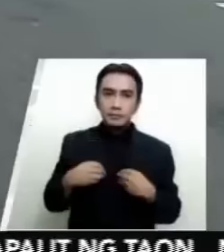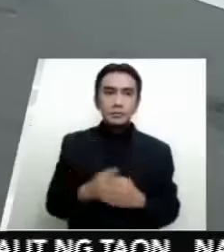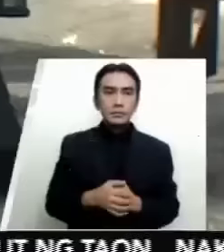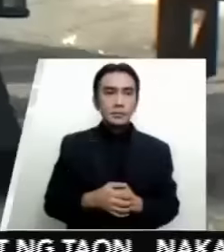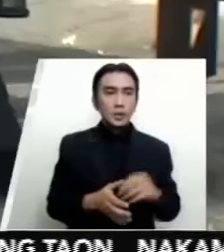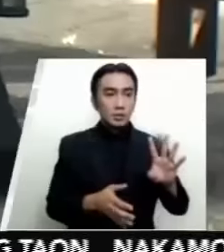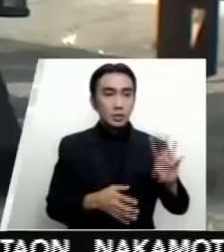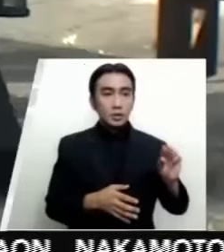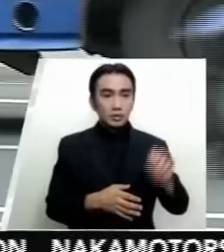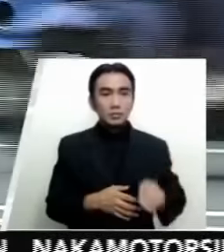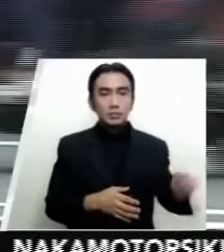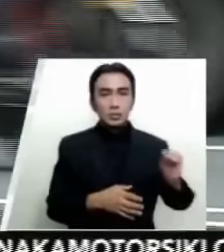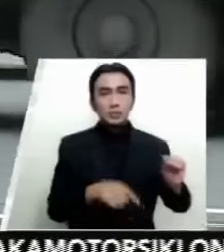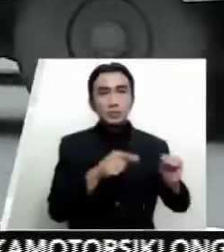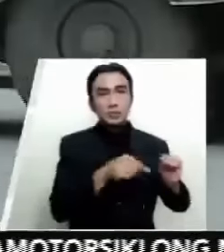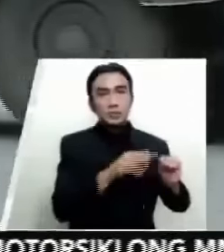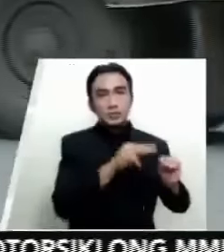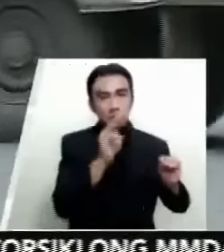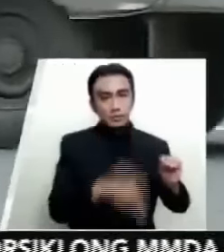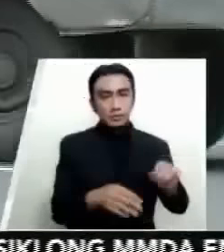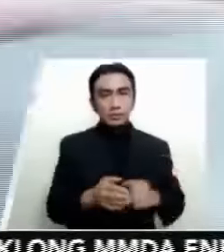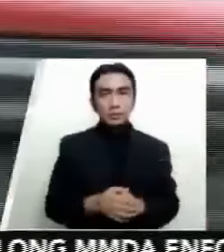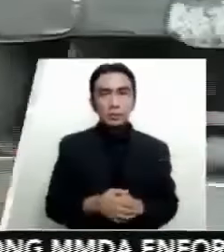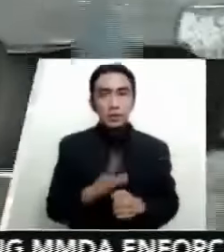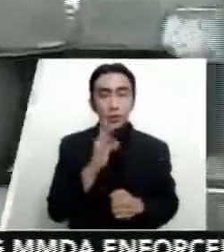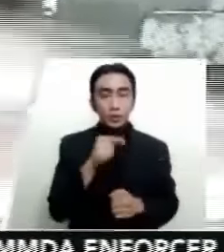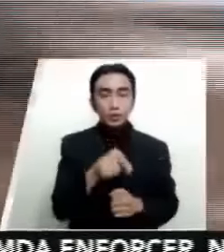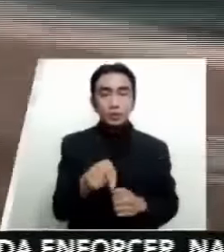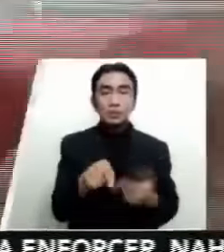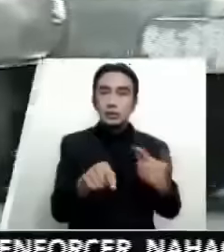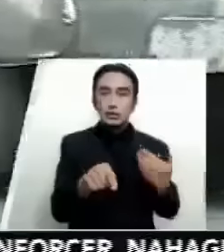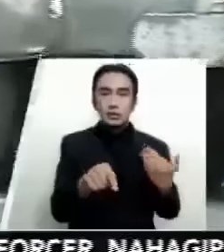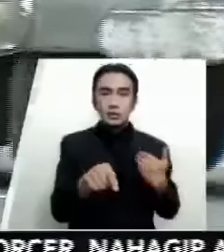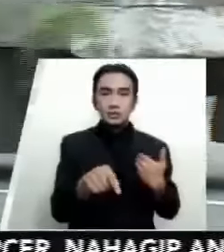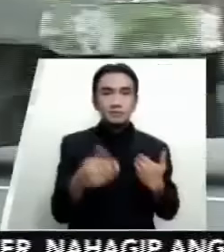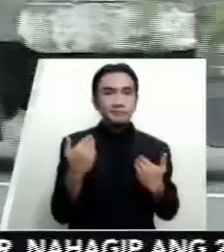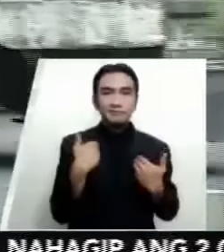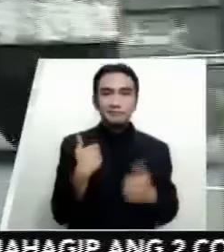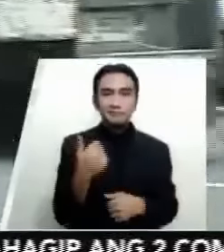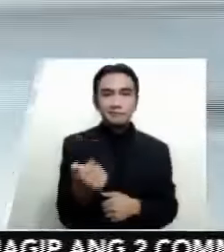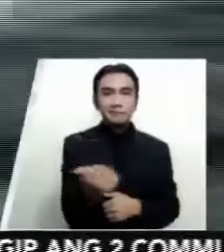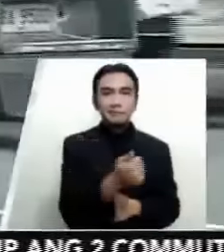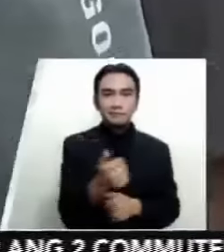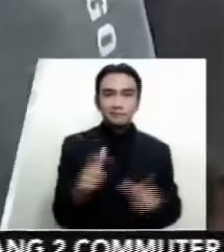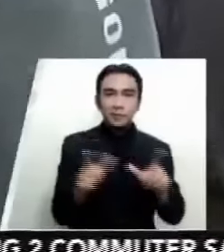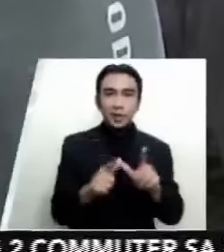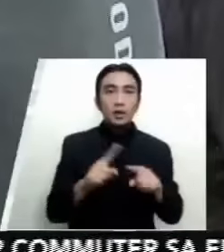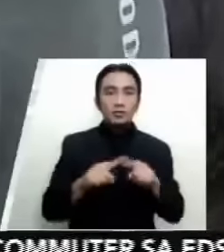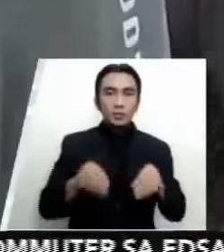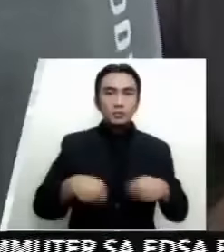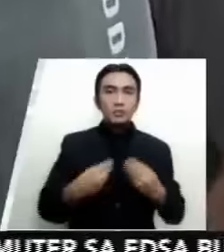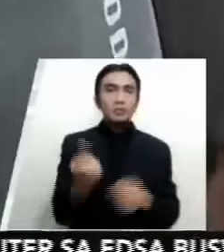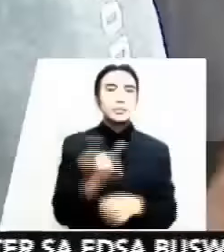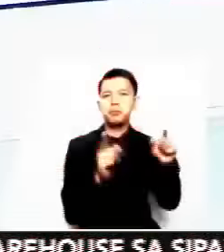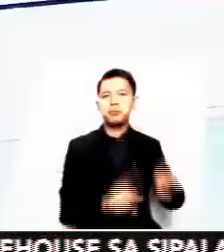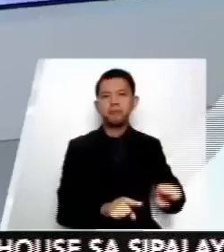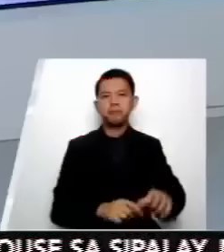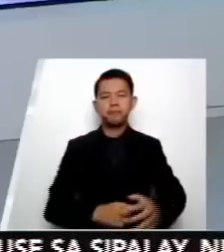Metro Manila. Ang mga hindi nag-consolidate ng prangkisa hindi na pwedeng bumiyahe, pero bibigyan sila ng 30 araw na due